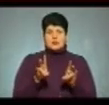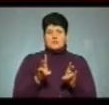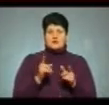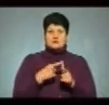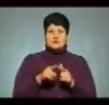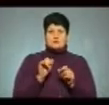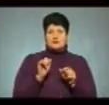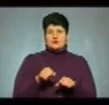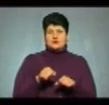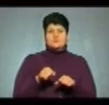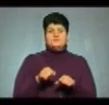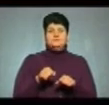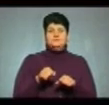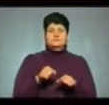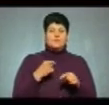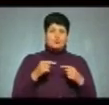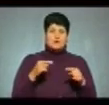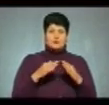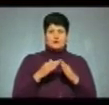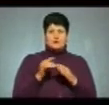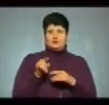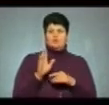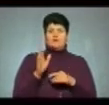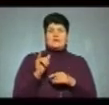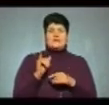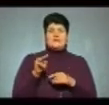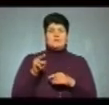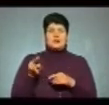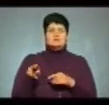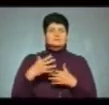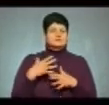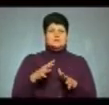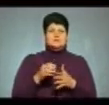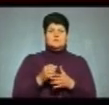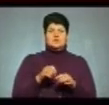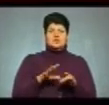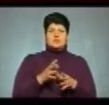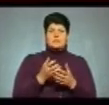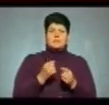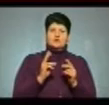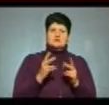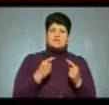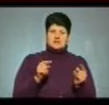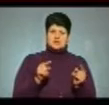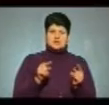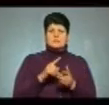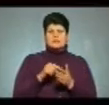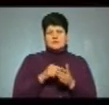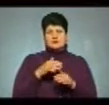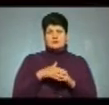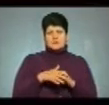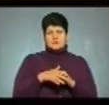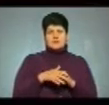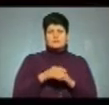можете прийти в будь-яке будь-який будинок і сказати, що тут буде ІТП. І це рішення приймають не мешканці, а хтось інший. Зрозуміло. Питання ІТП – це не